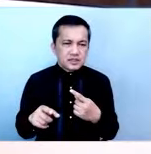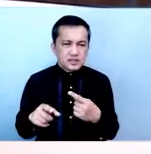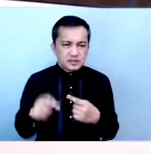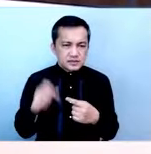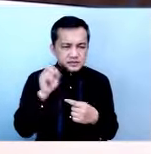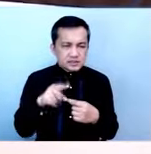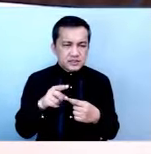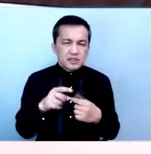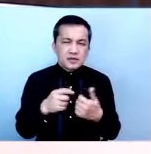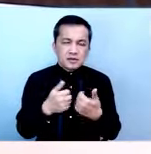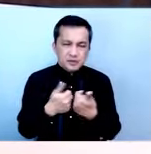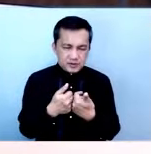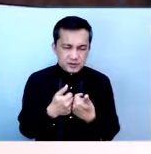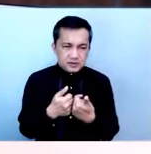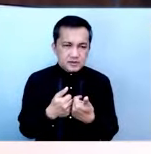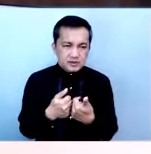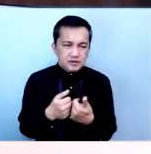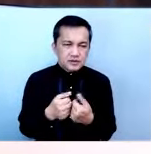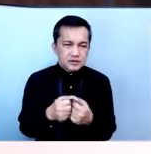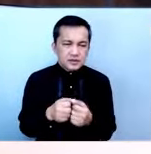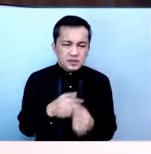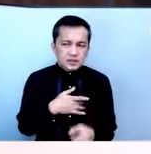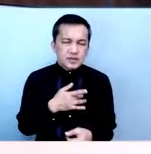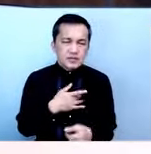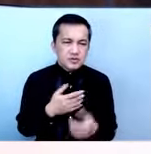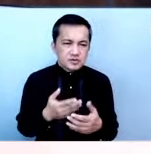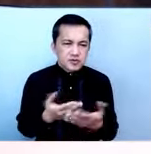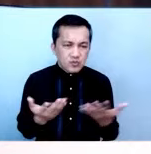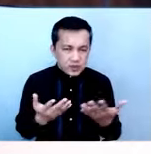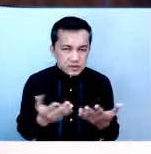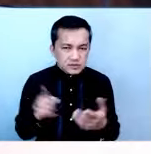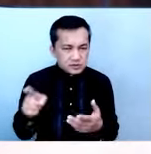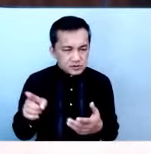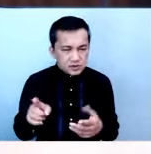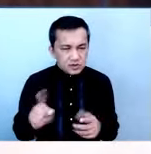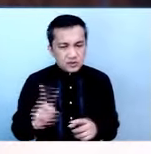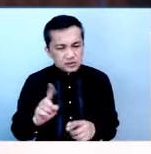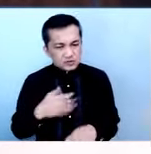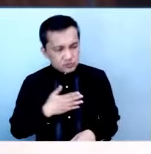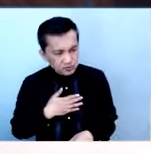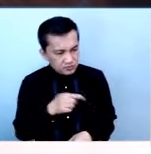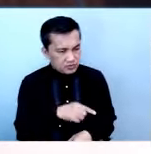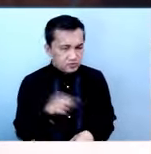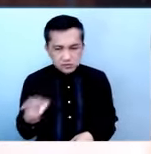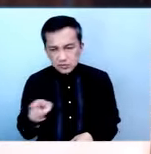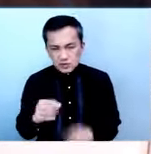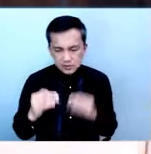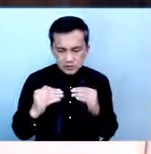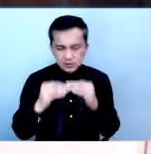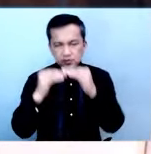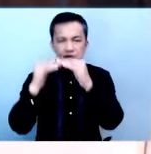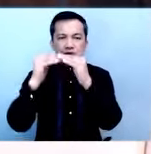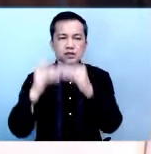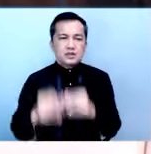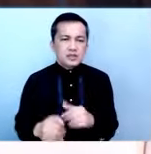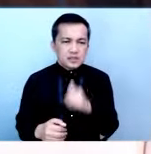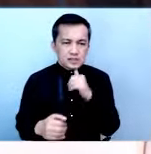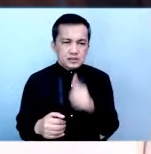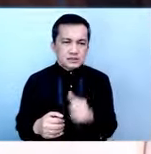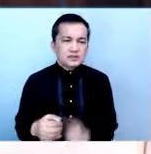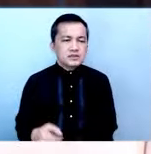mo kung saan papunta ang relasyon ninyo. Anong gusto niya, anong gusto mo, pinapantay yun dapat. Para hindi tayo nagkakaroon